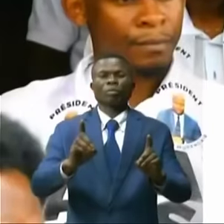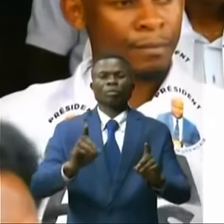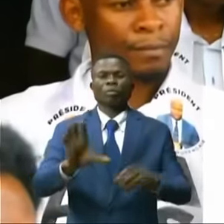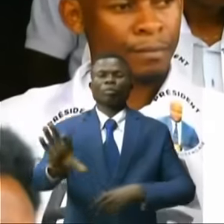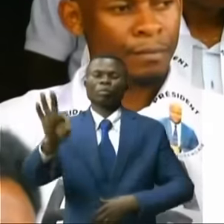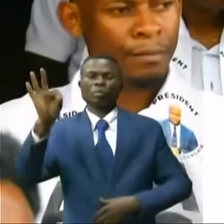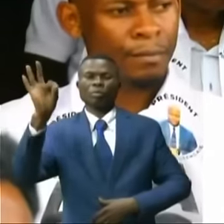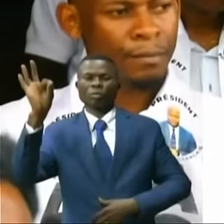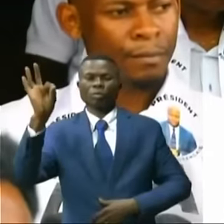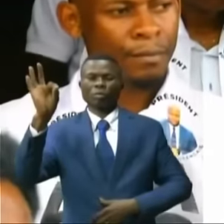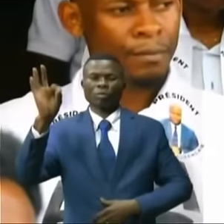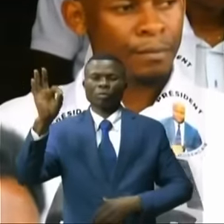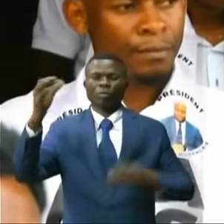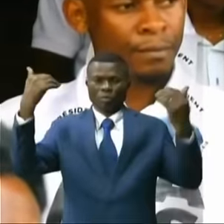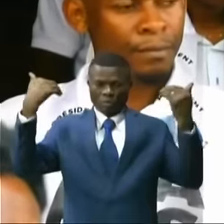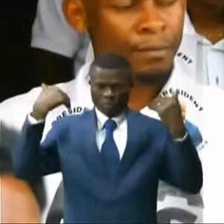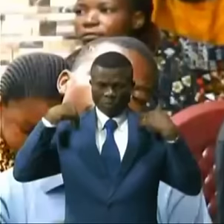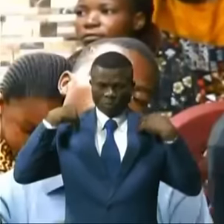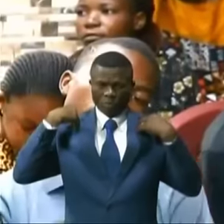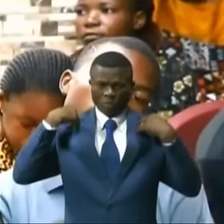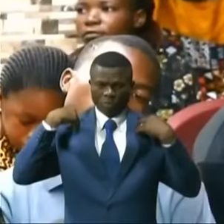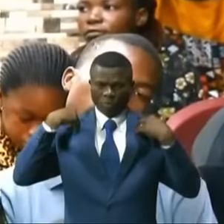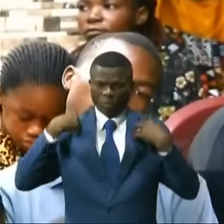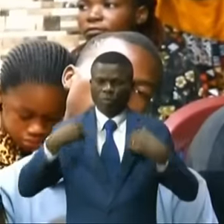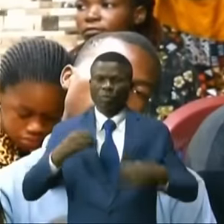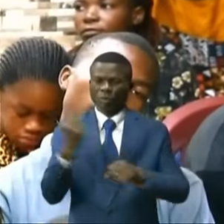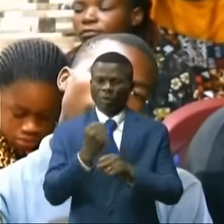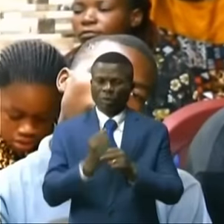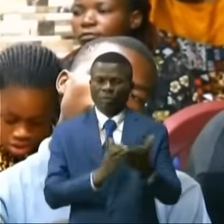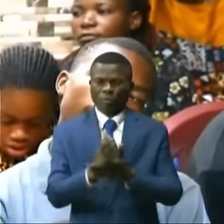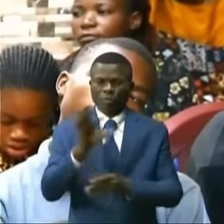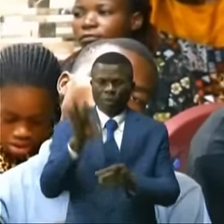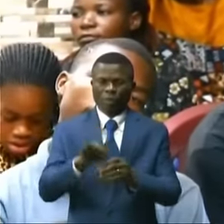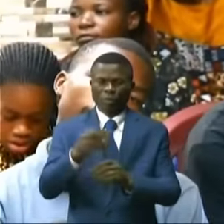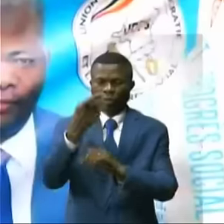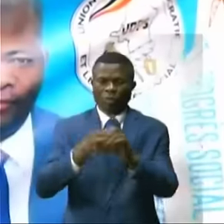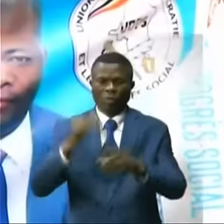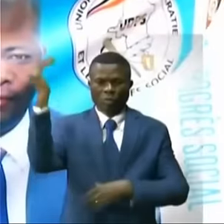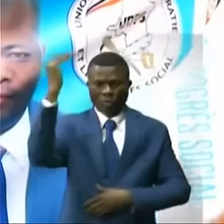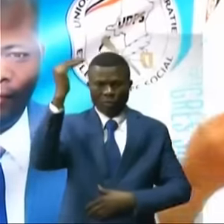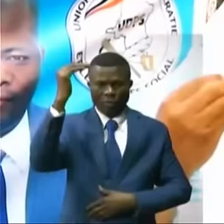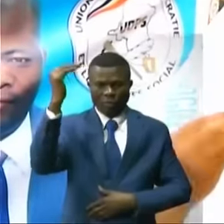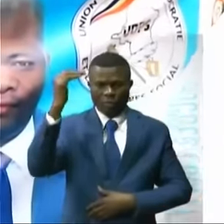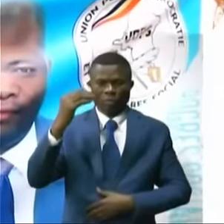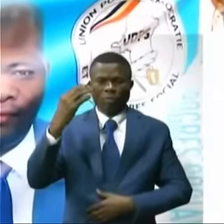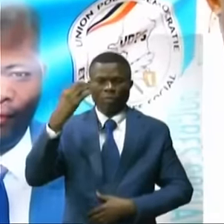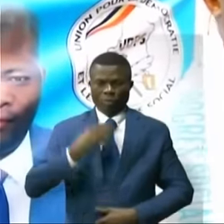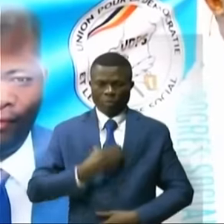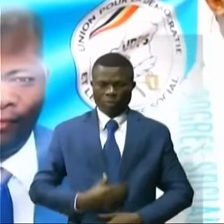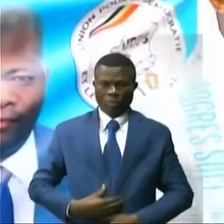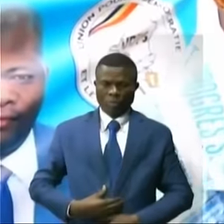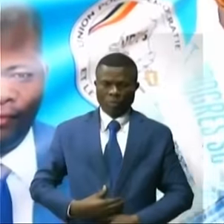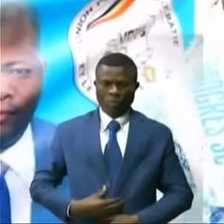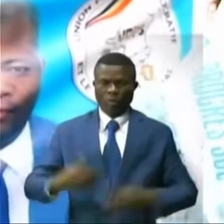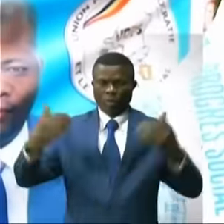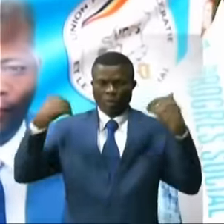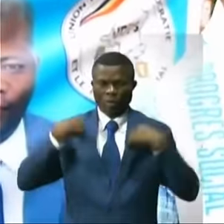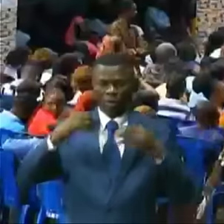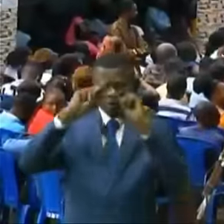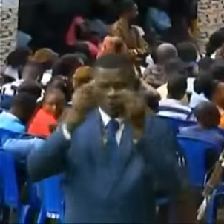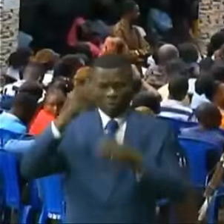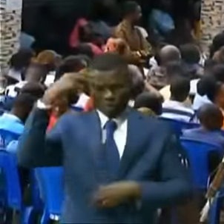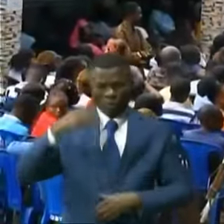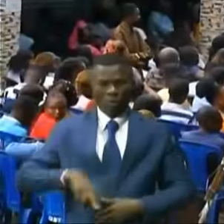choix des personnalités pouvant incarner ses rôles au scrutin de décembre maître Socrate mengayï cadre de l'UDPS a